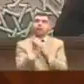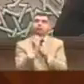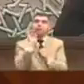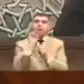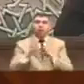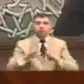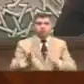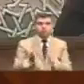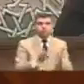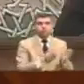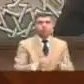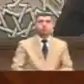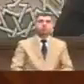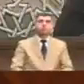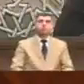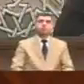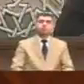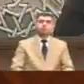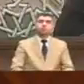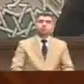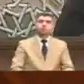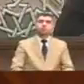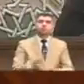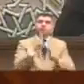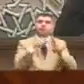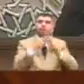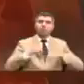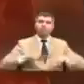نواب السيد الوزير المحترم،